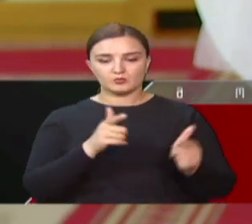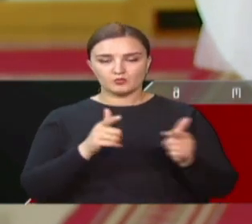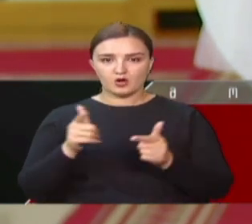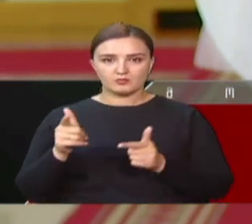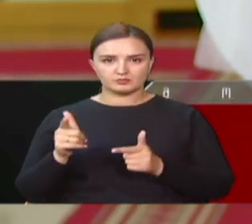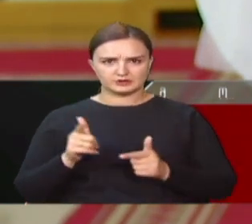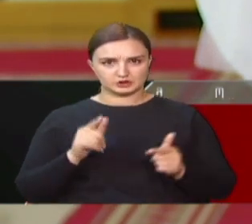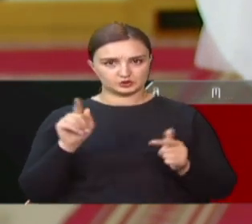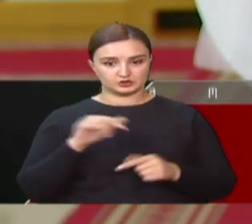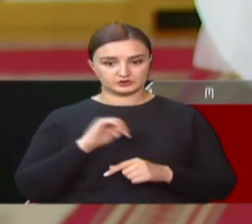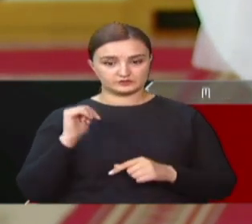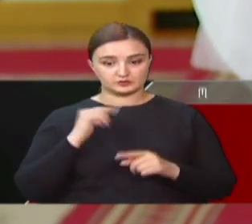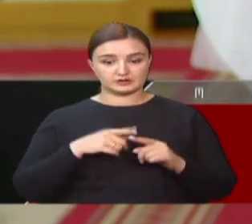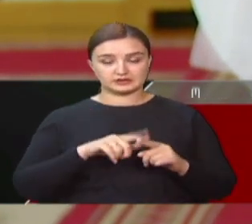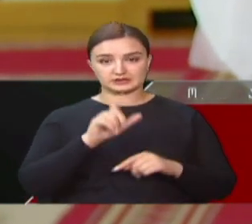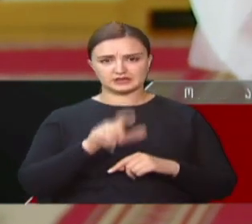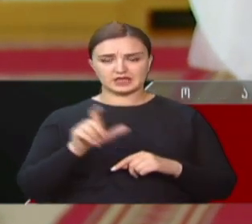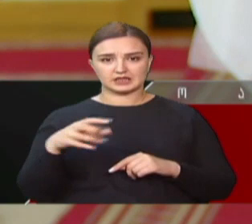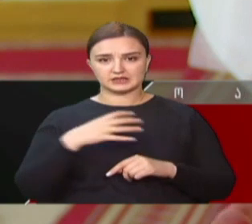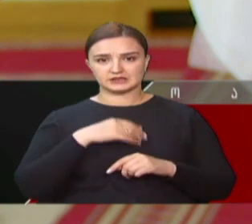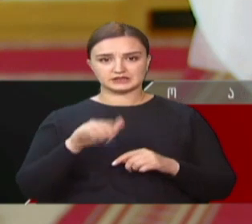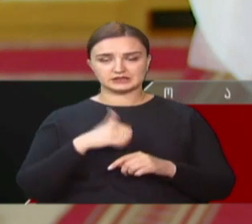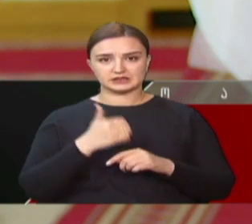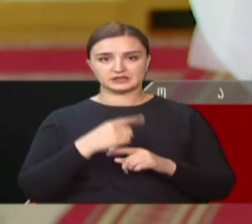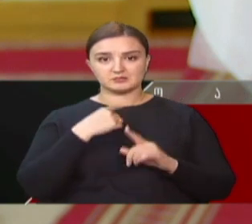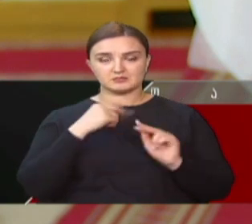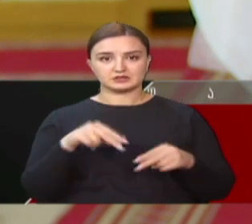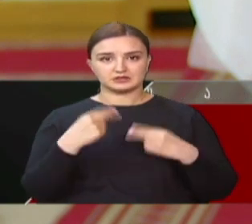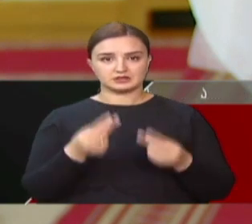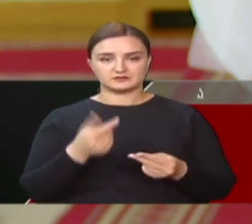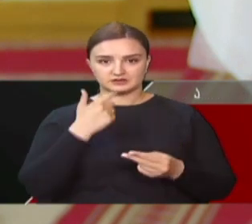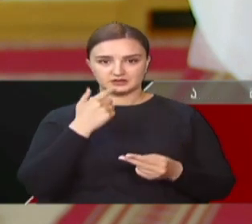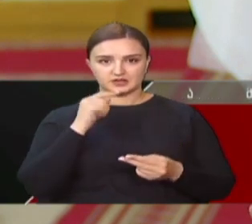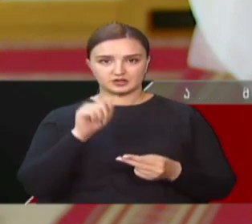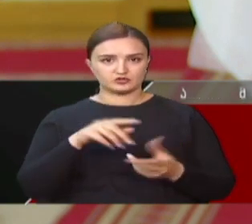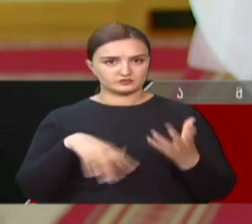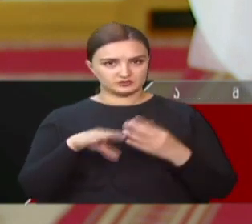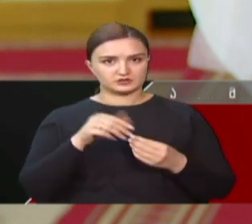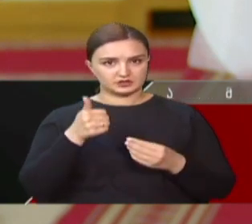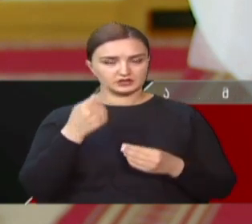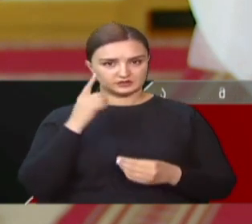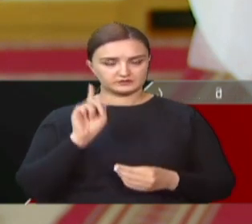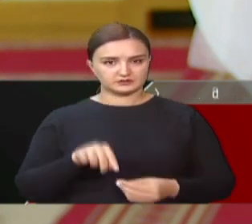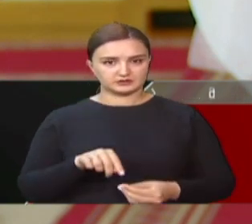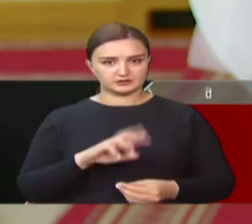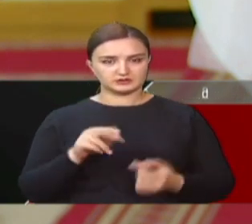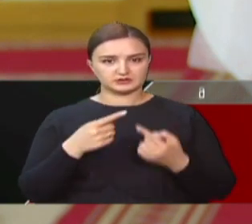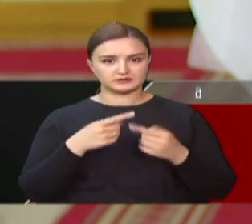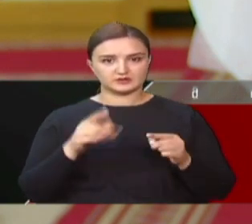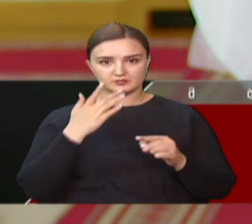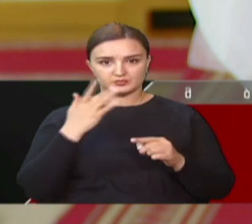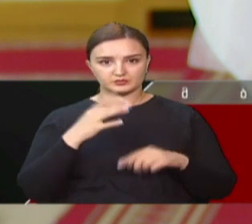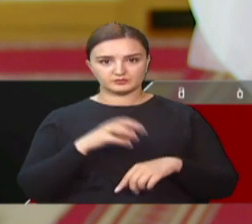ფაქტორების გათვალისწინებით და ეს ამომრჩეველი ძირითადად ხმას აძლევს მიხეილ სააკაშვილს. ეხლა ესეც ხო ვიცით ძალიან კარგად. და სხვა